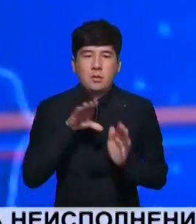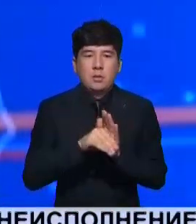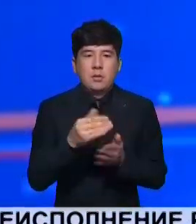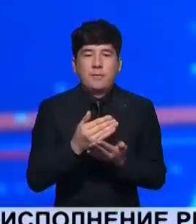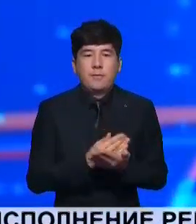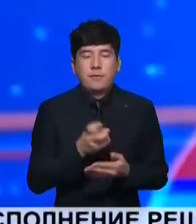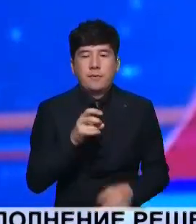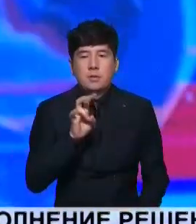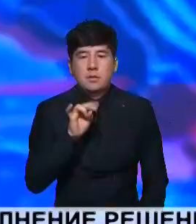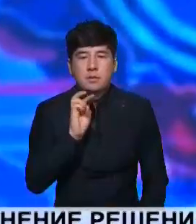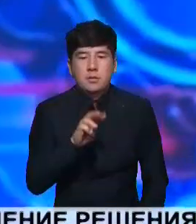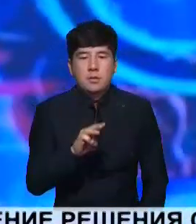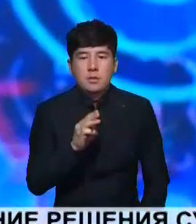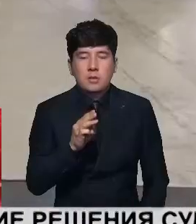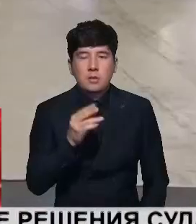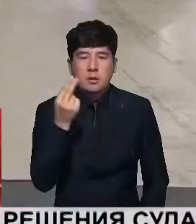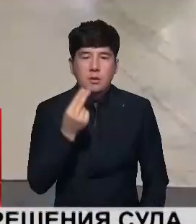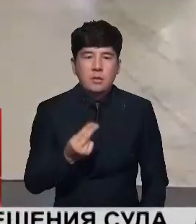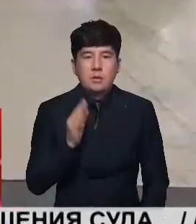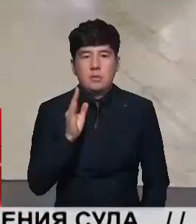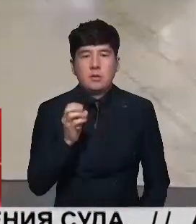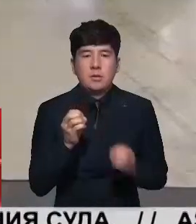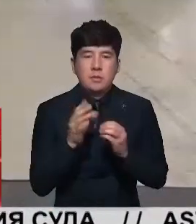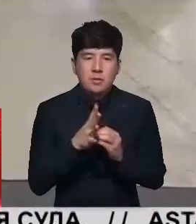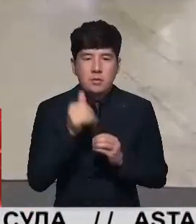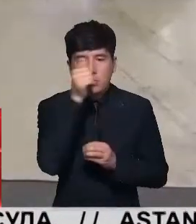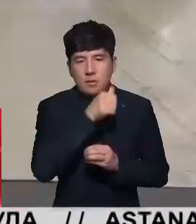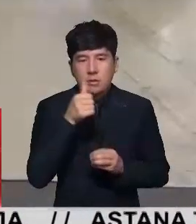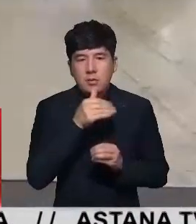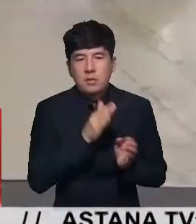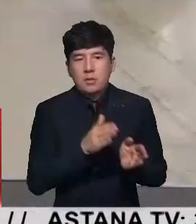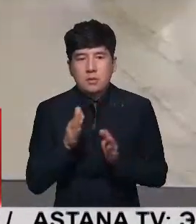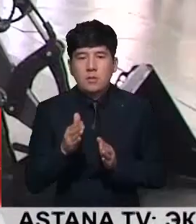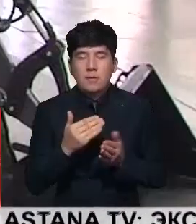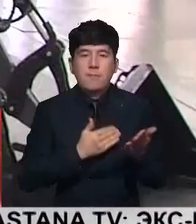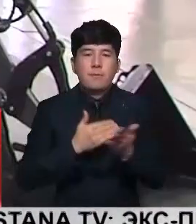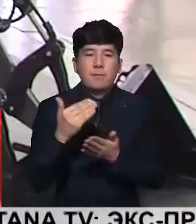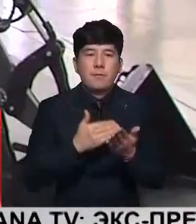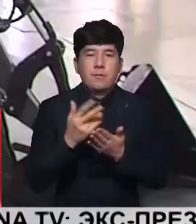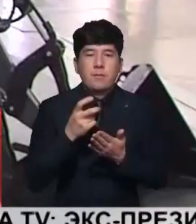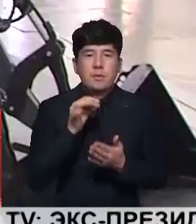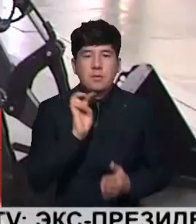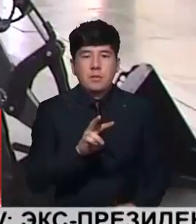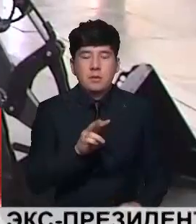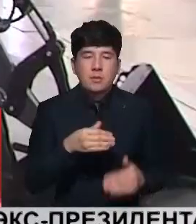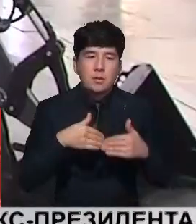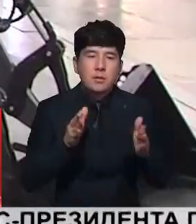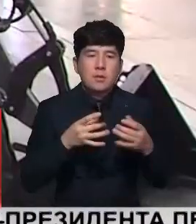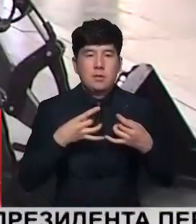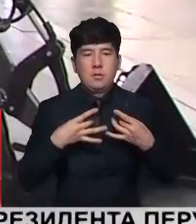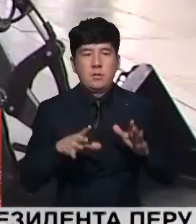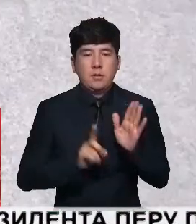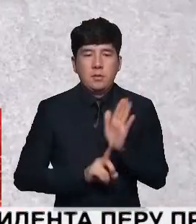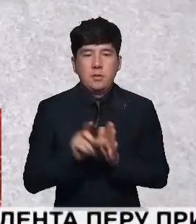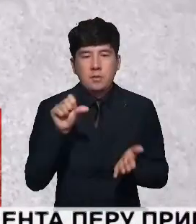сельхозвыставке. Она проходит в Астане. Вот уже 15 лет выставка проводится на высоком уровне. Торжественное открытие состоялось с